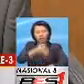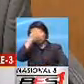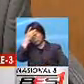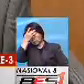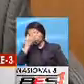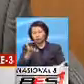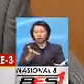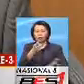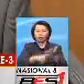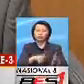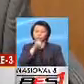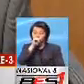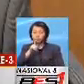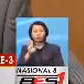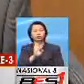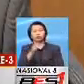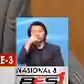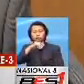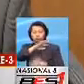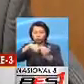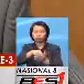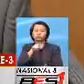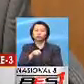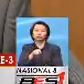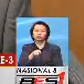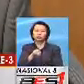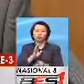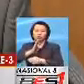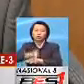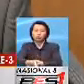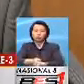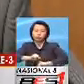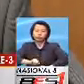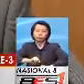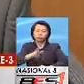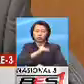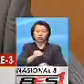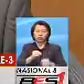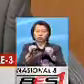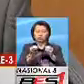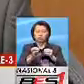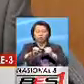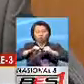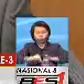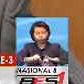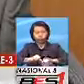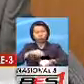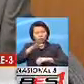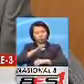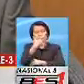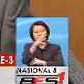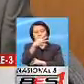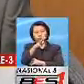apa yang berpatutan untuk umur itu, dan obesity lebih kurang